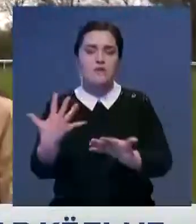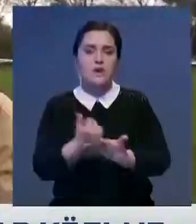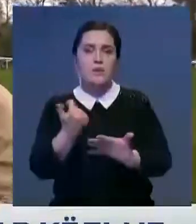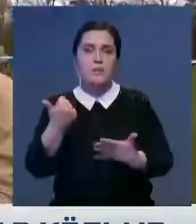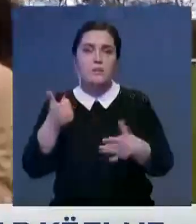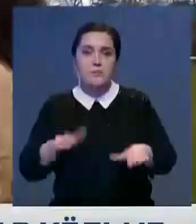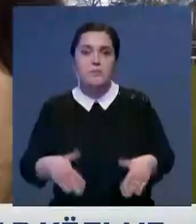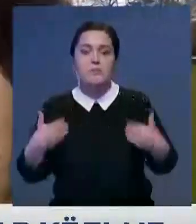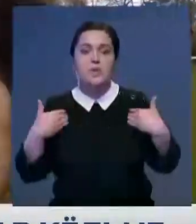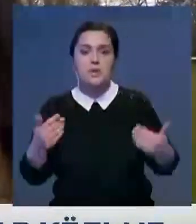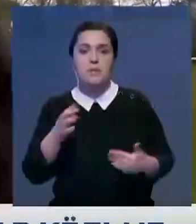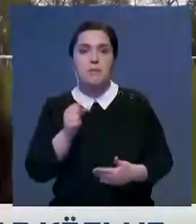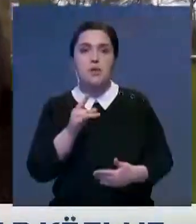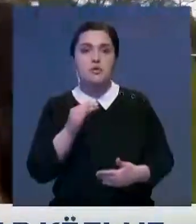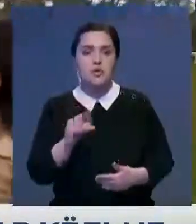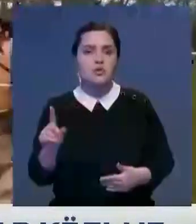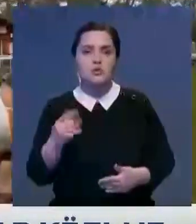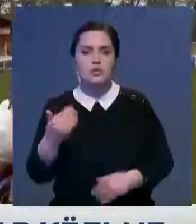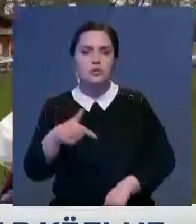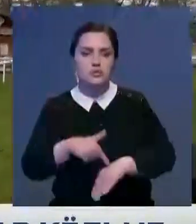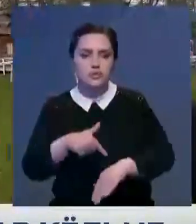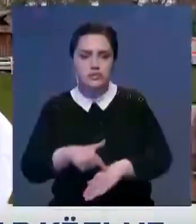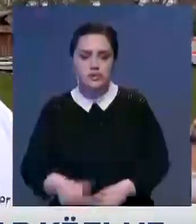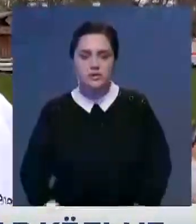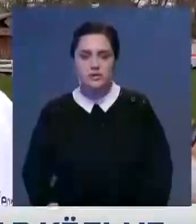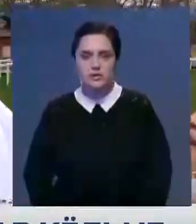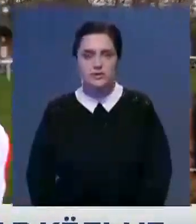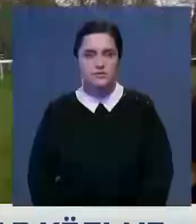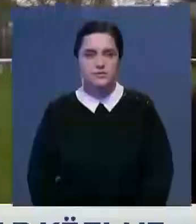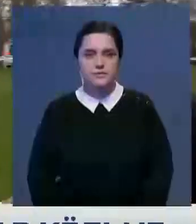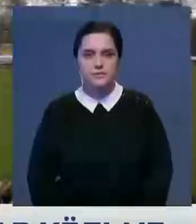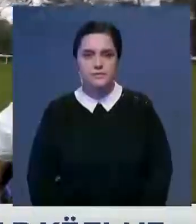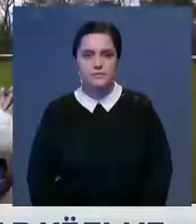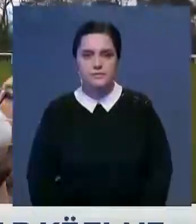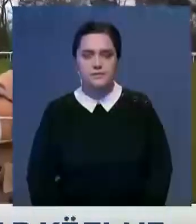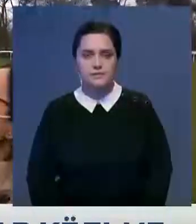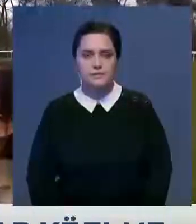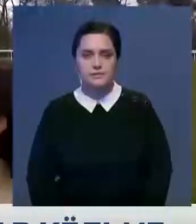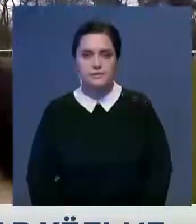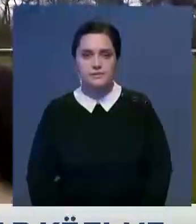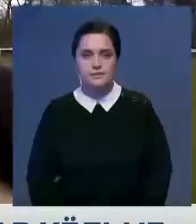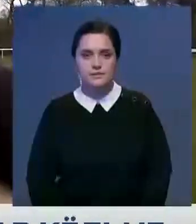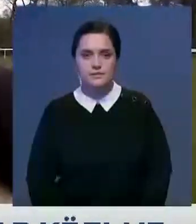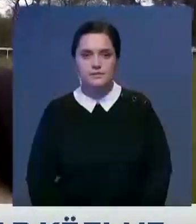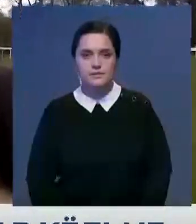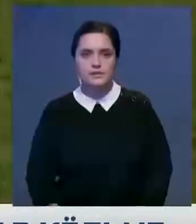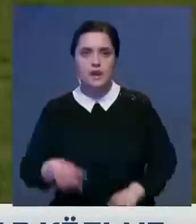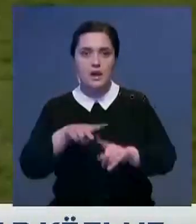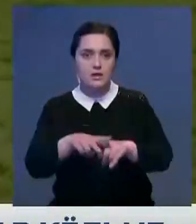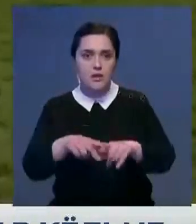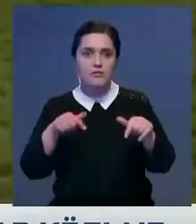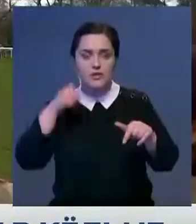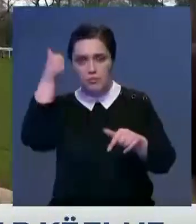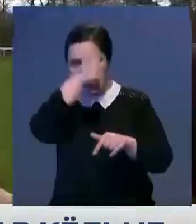Мы поздравляем Бауржана. Бауржан, что ты чувствуешь? Конечно, это самая большая скачка в этом году.